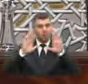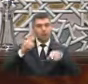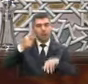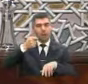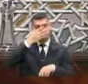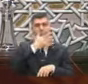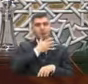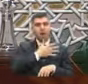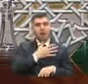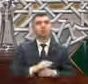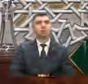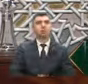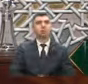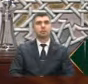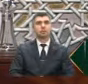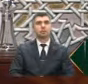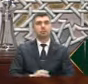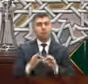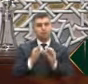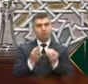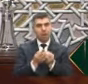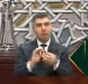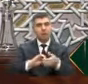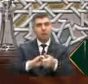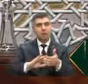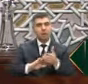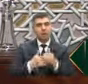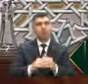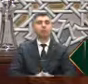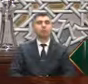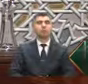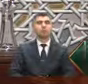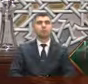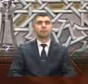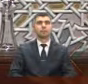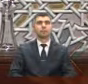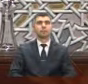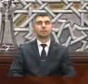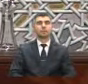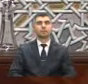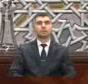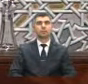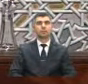وعلى أشرف المرسلين وعلى آله وصحبه أجمعين.